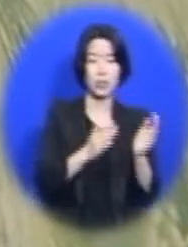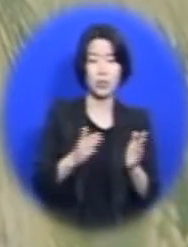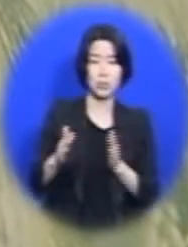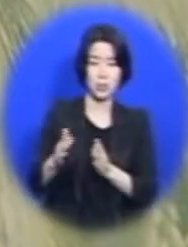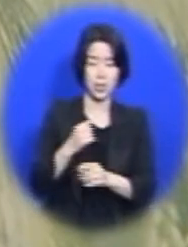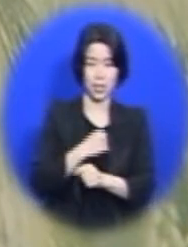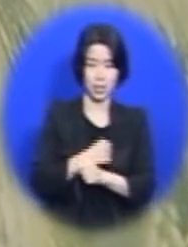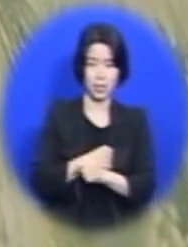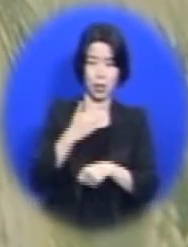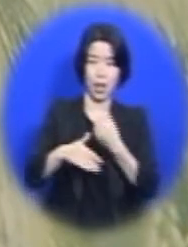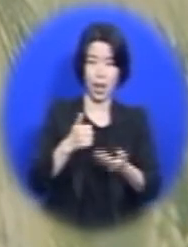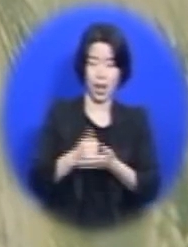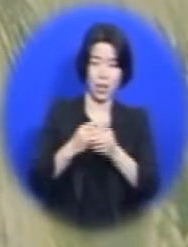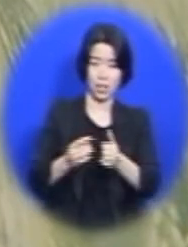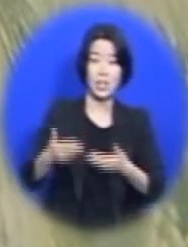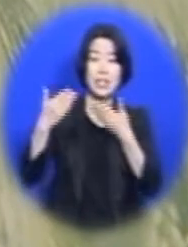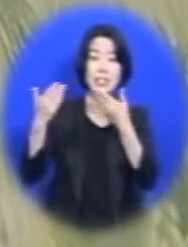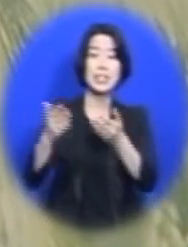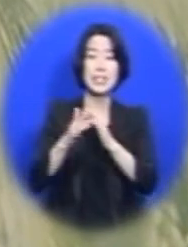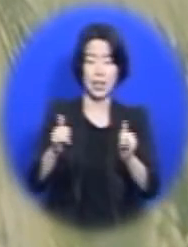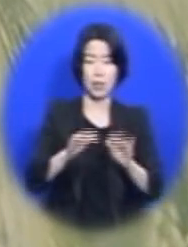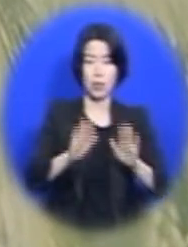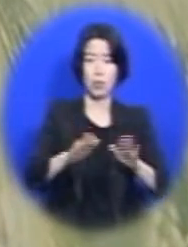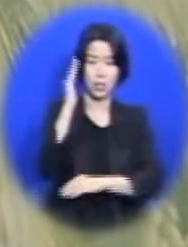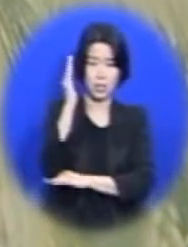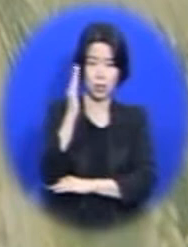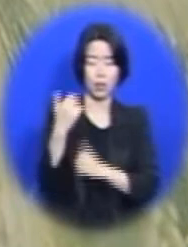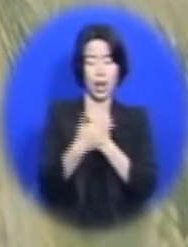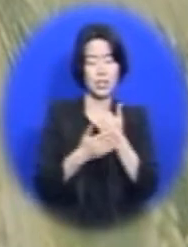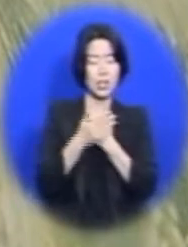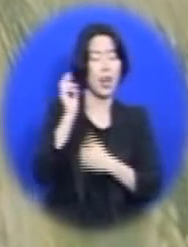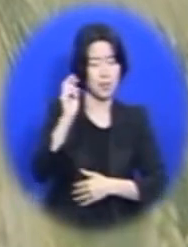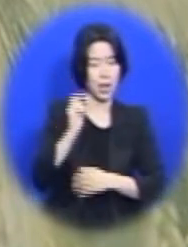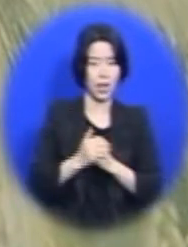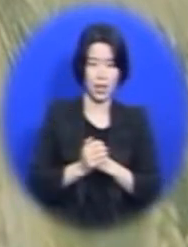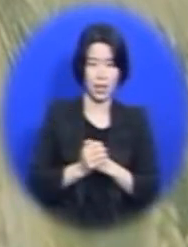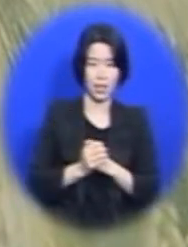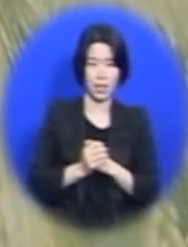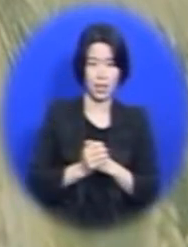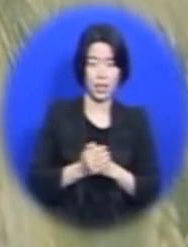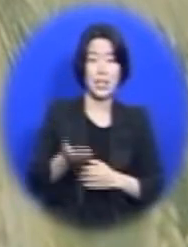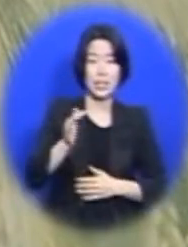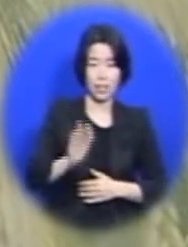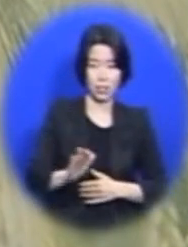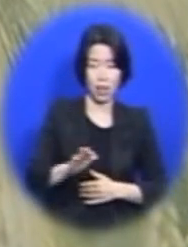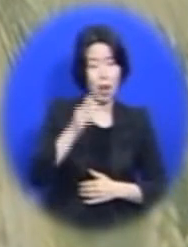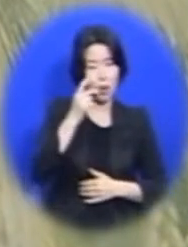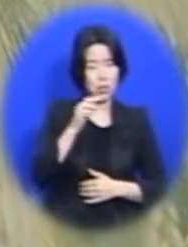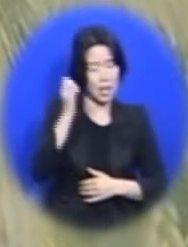준비해서 하나님께 드리는 분에게는 오늘 설교가 은혜로우실 거예요. 근데